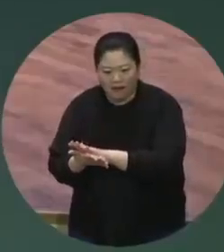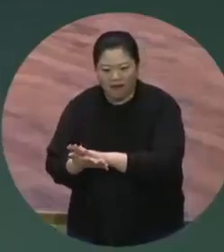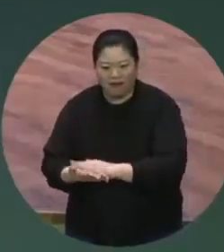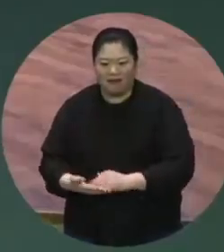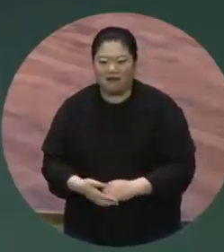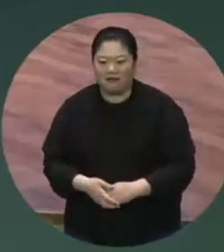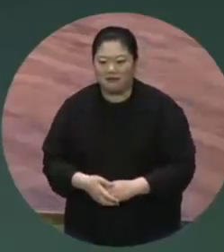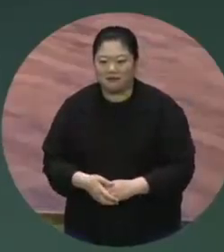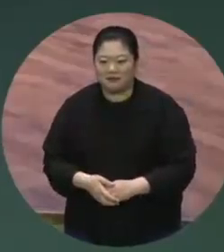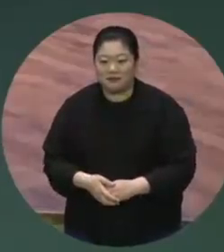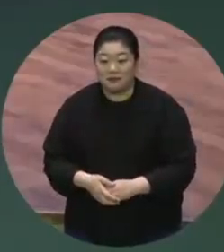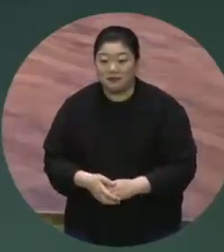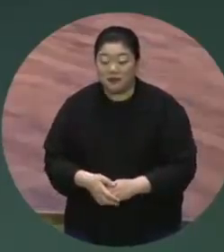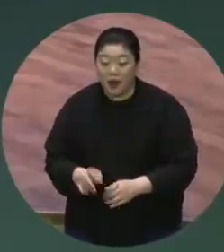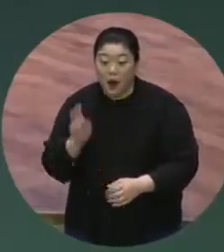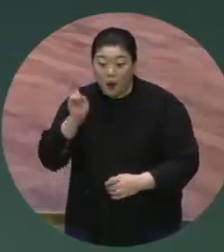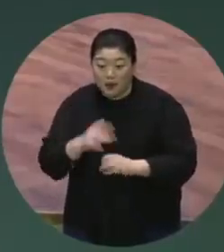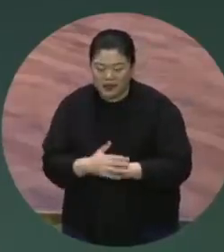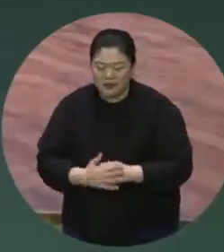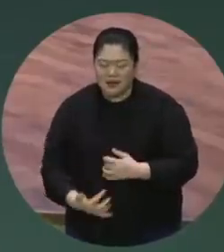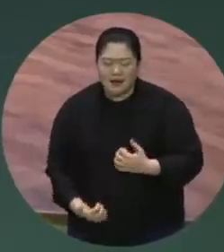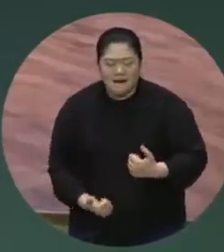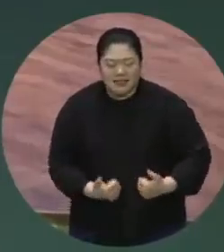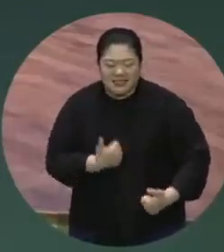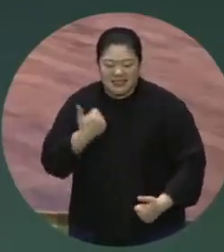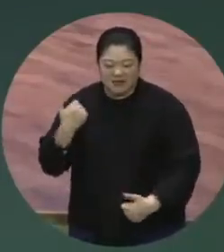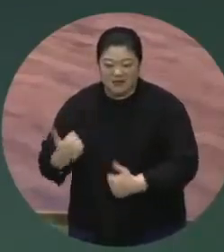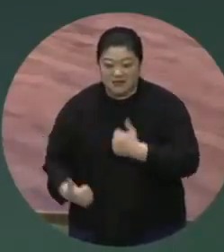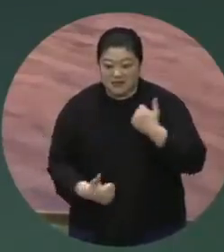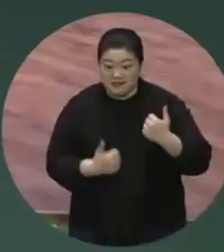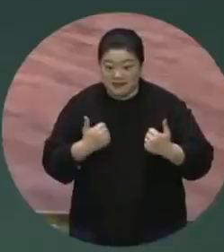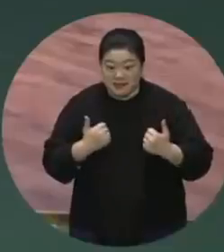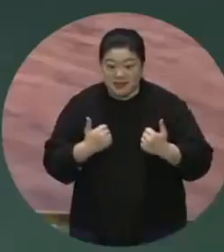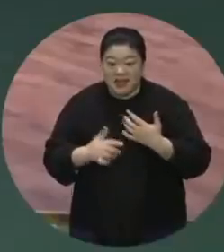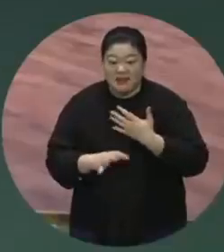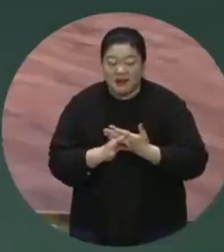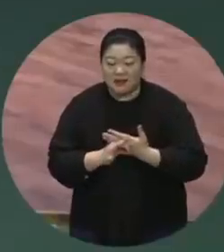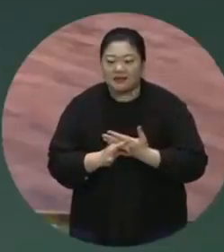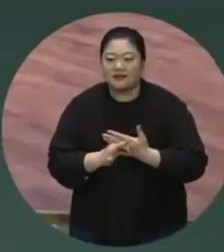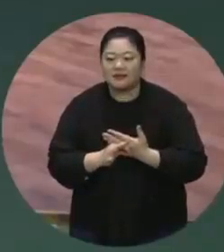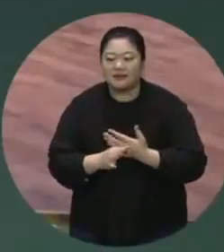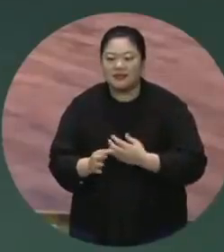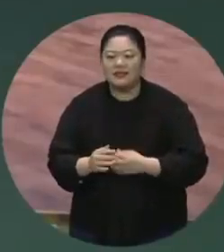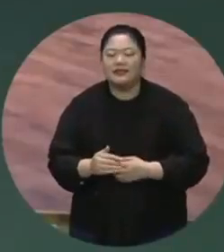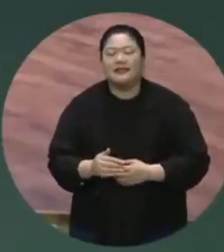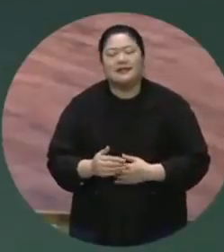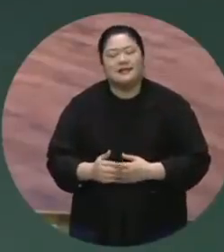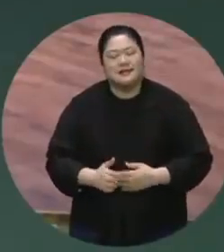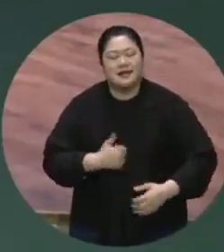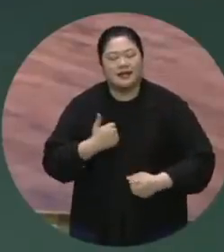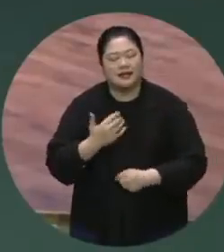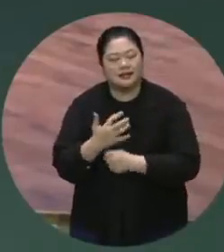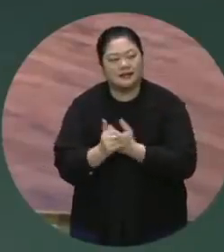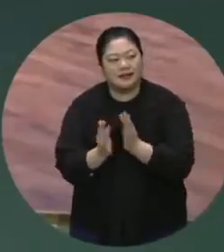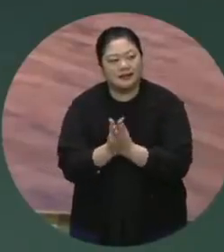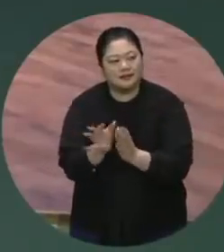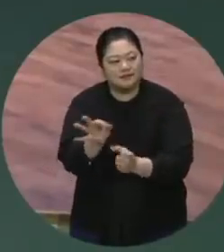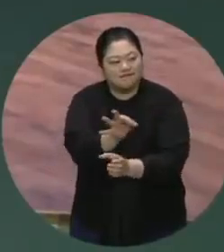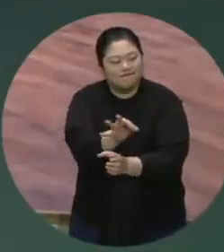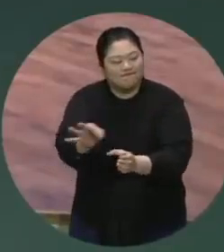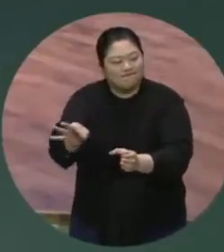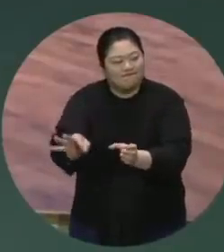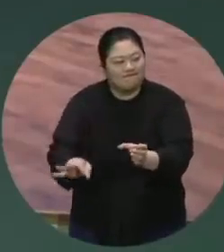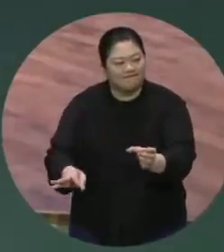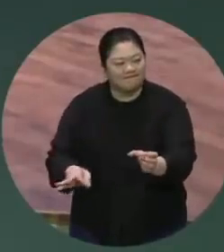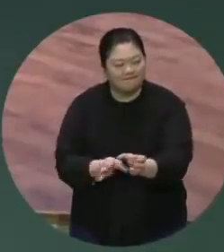그러니까요, 분노 조절돼. 어떻게 됩니까? 하나님 말씀. 사실 솔직히 언제부터 내가 이렇게 조절이 가능했고, 내가